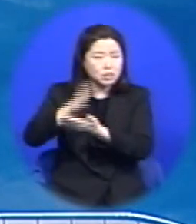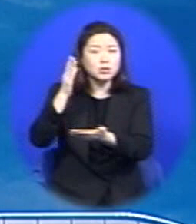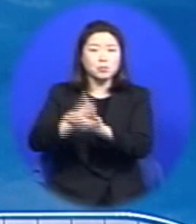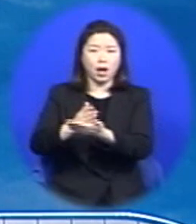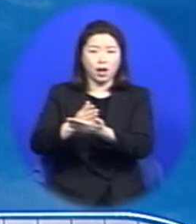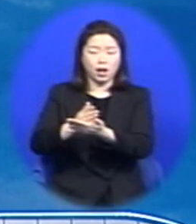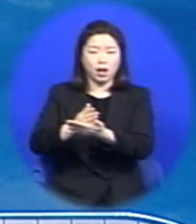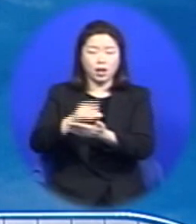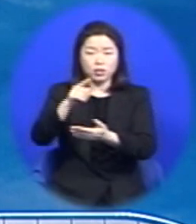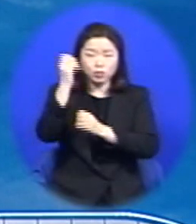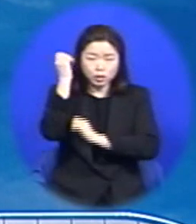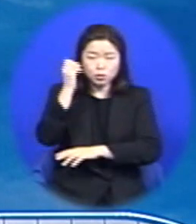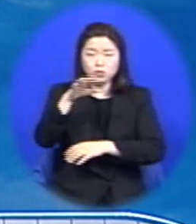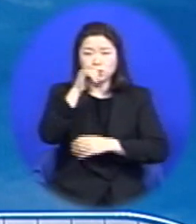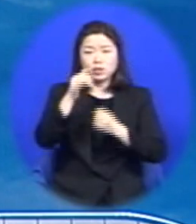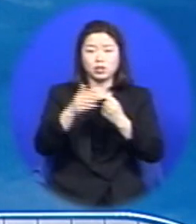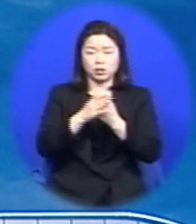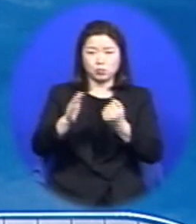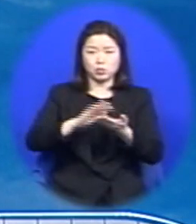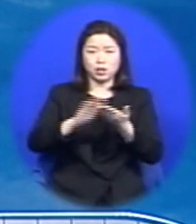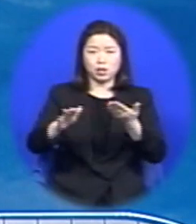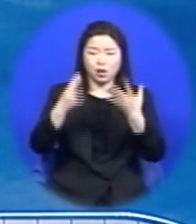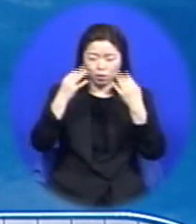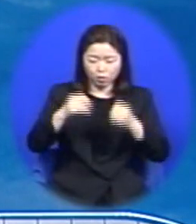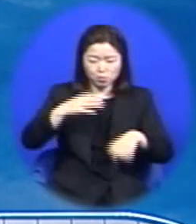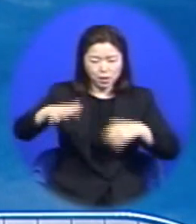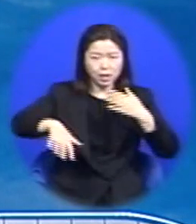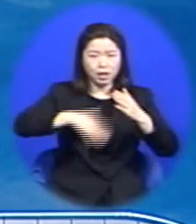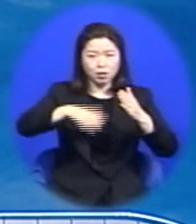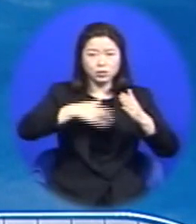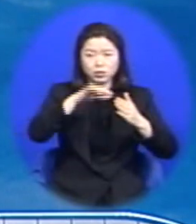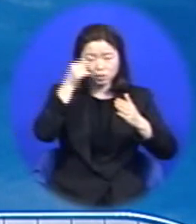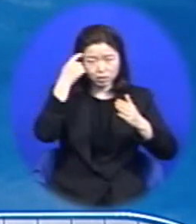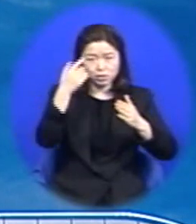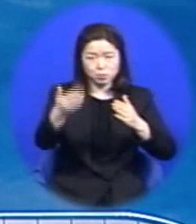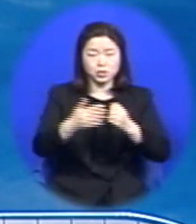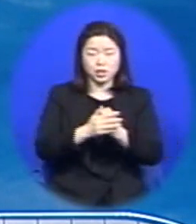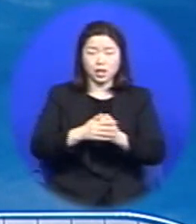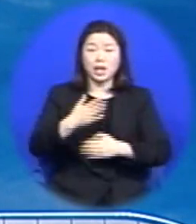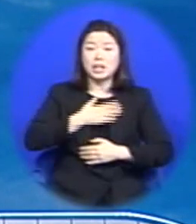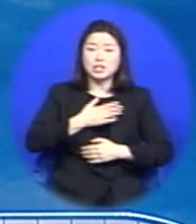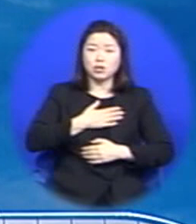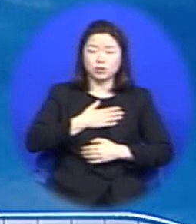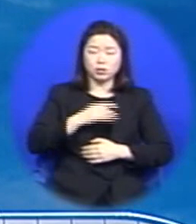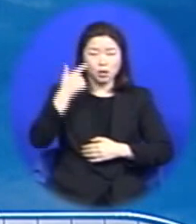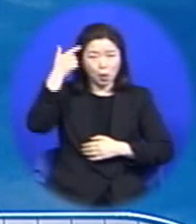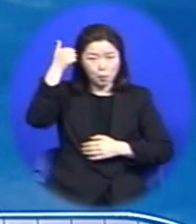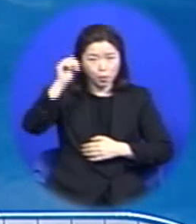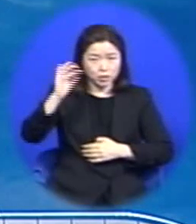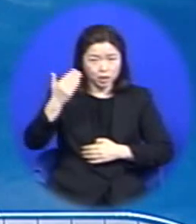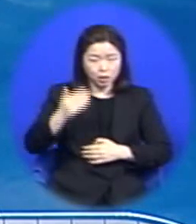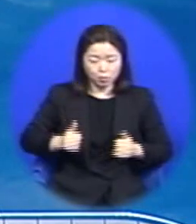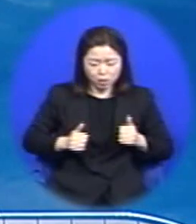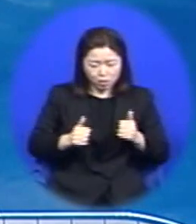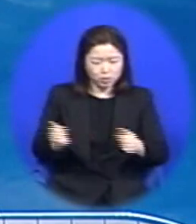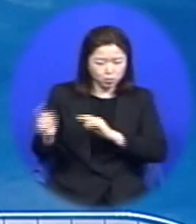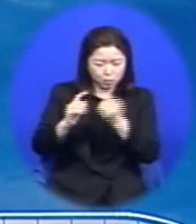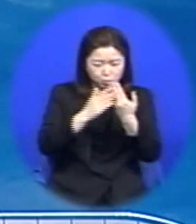기준이었으니 얼마나 엉터리 같았습니다. 저는 목사가 되고 열심히 교회 부흥을 위해서 목회를